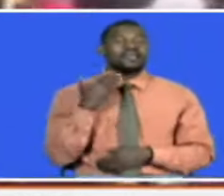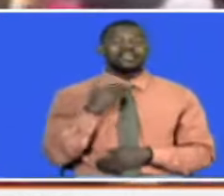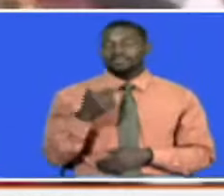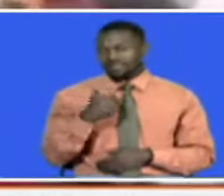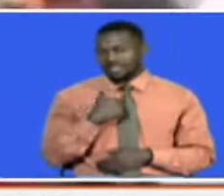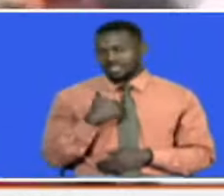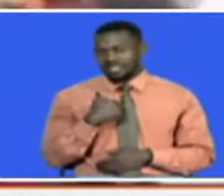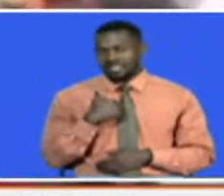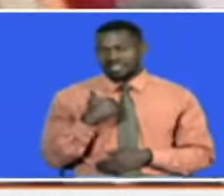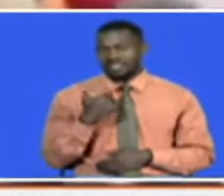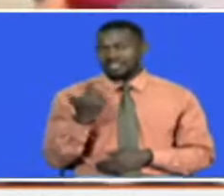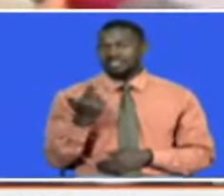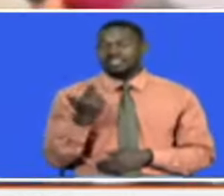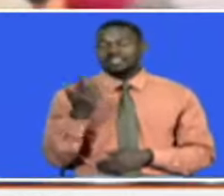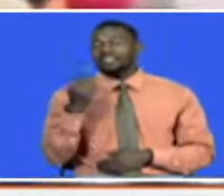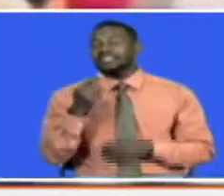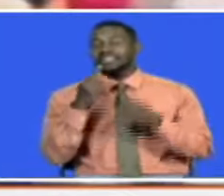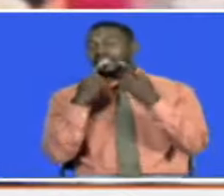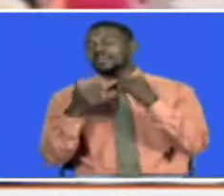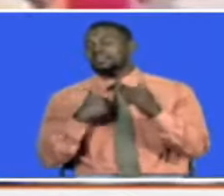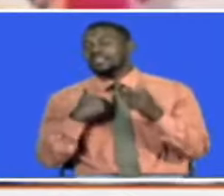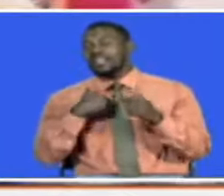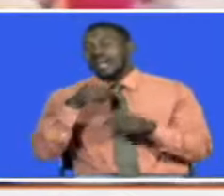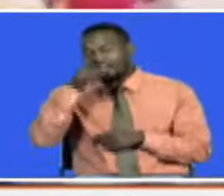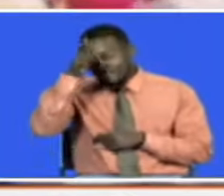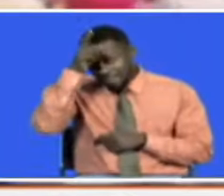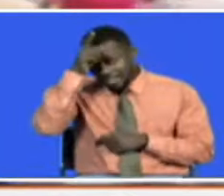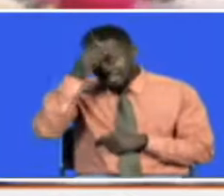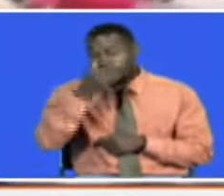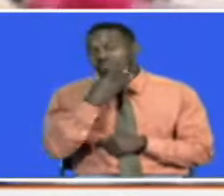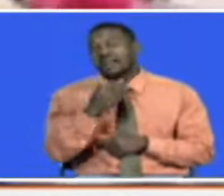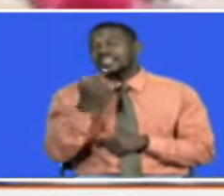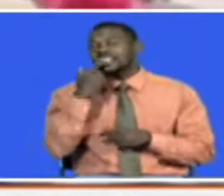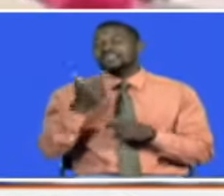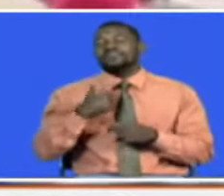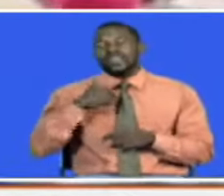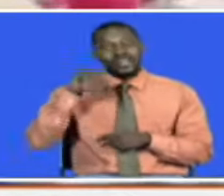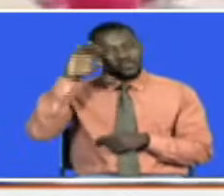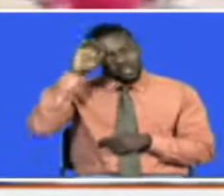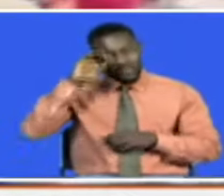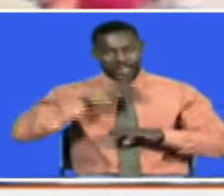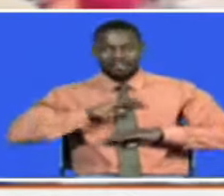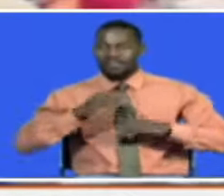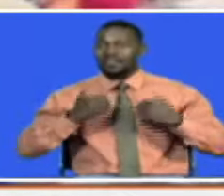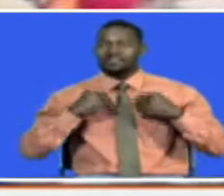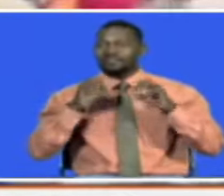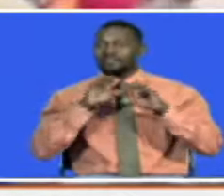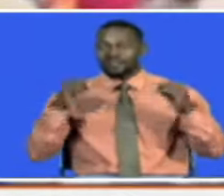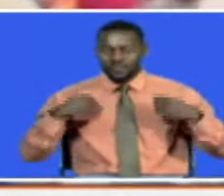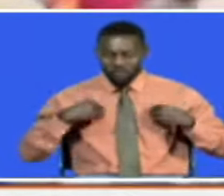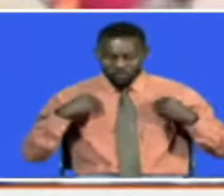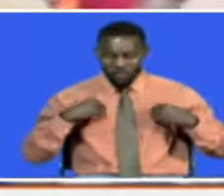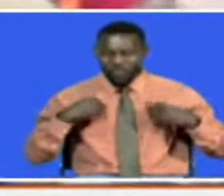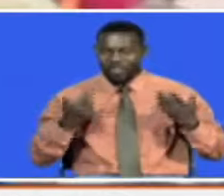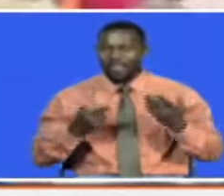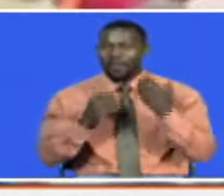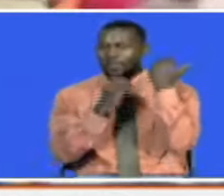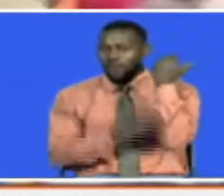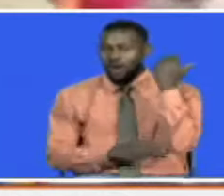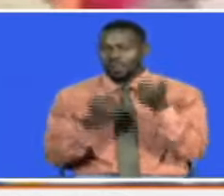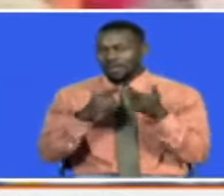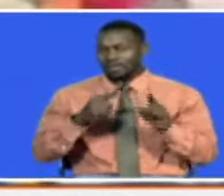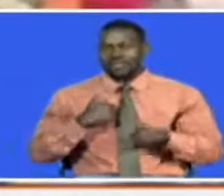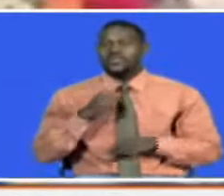Wananidharau. Wananiita villager. Wanasema sijasoma. Wanasema sijui kuvaa. Lakini mimi si